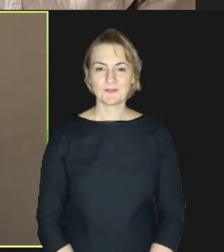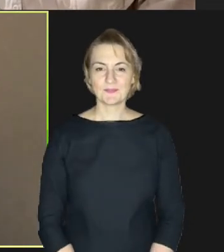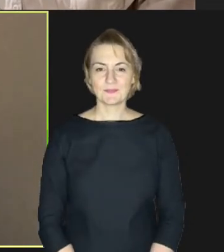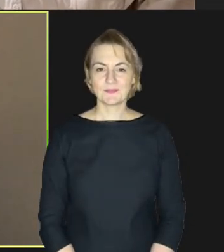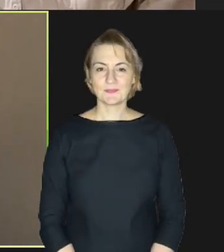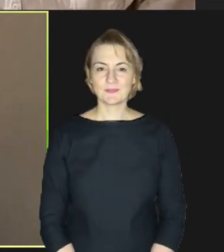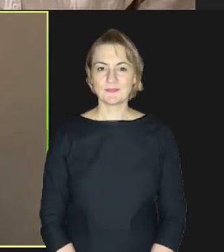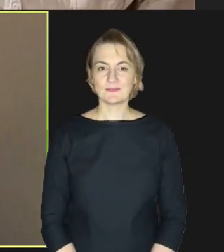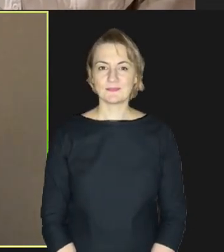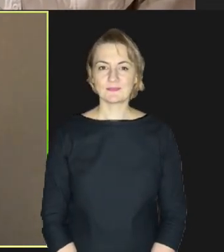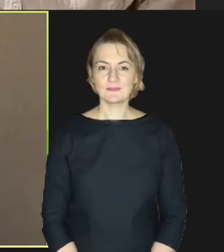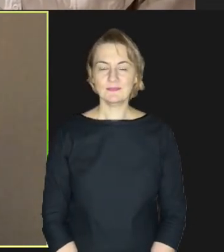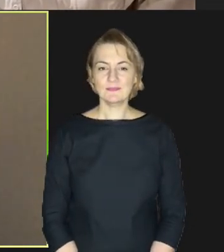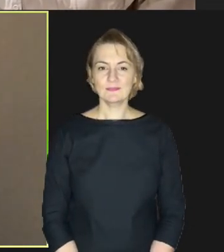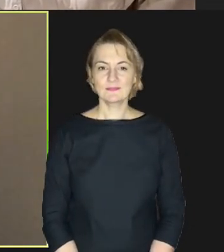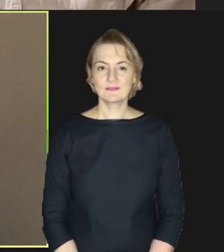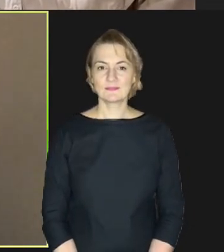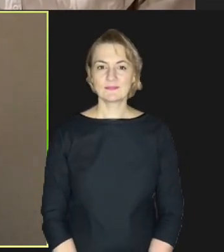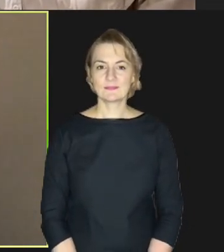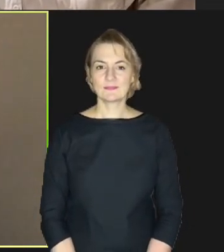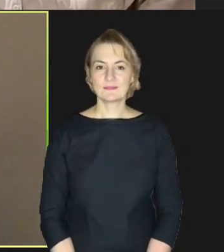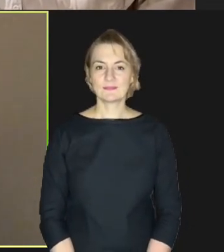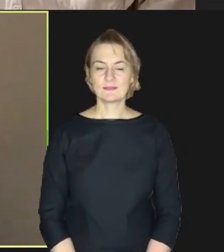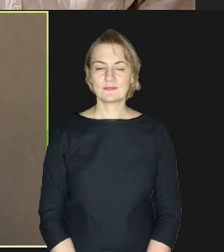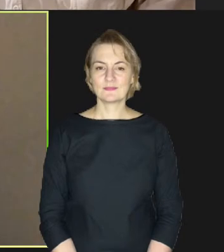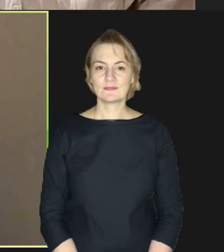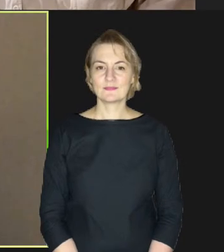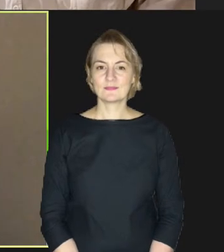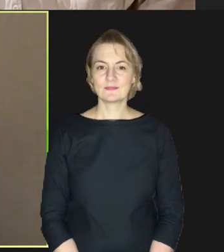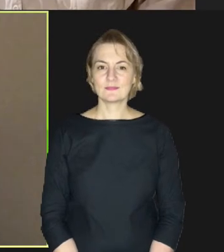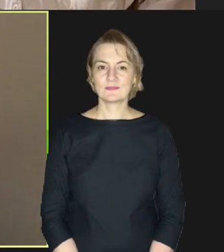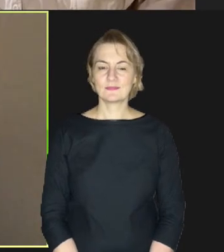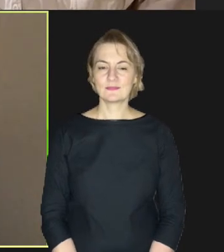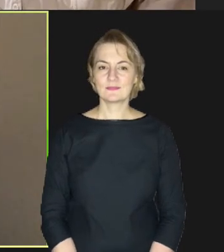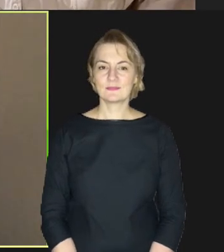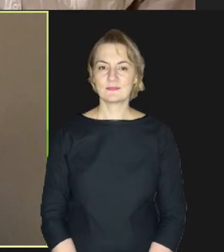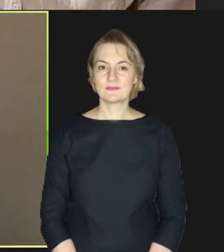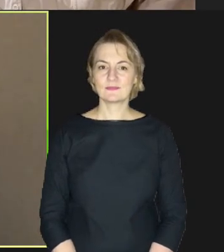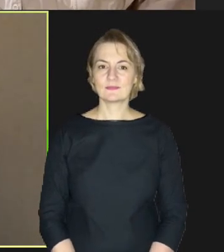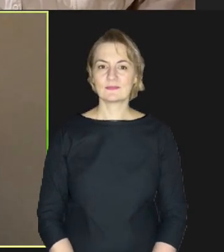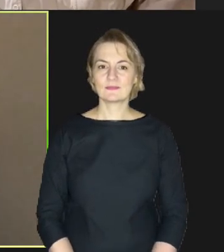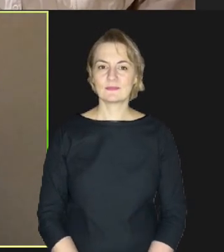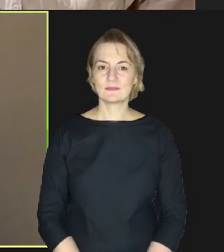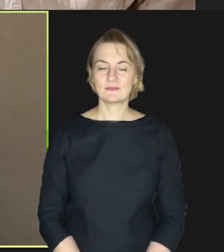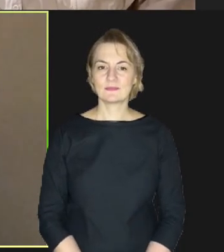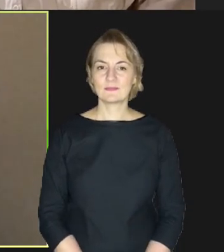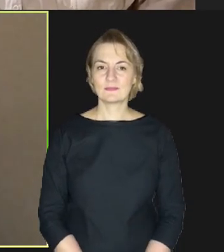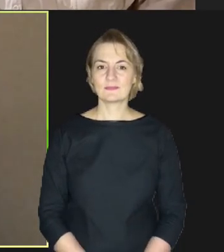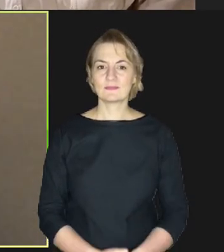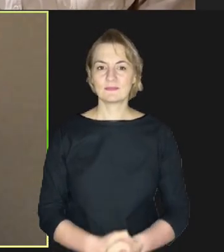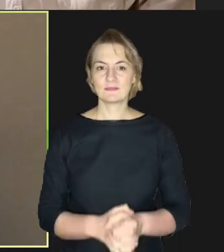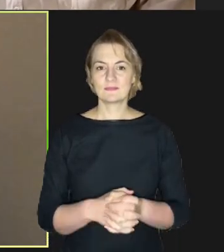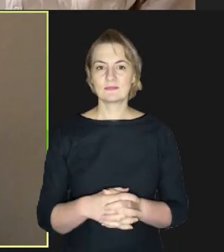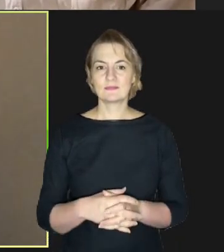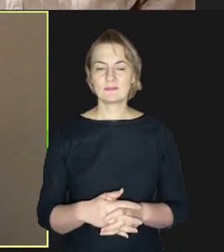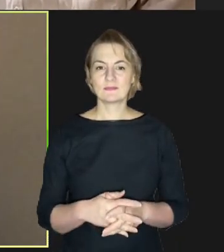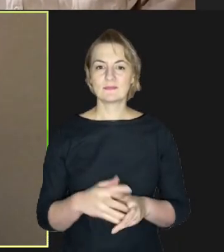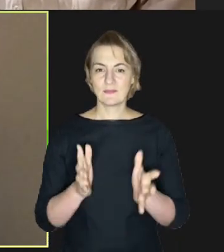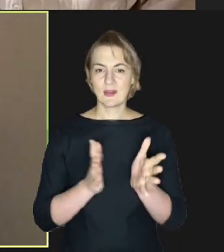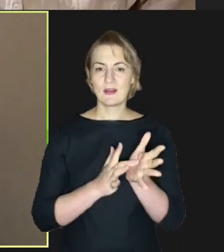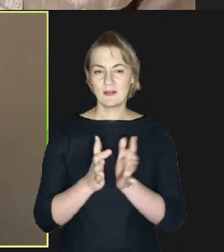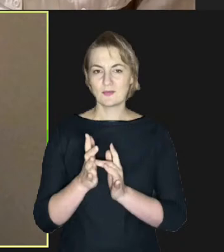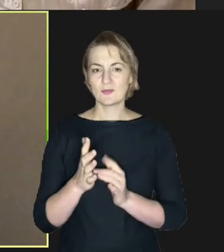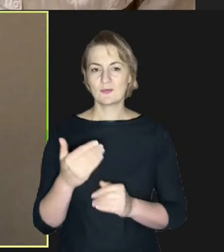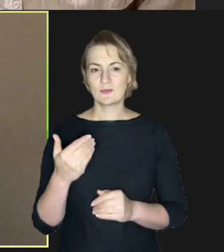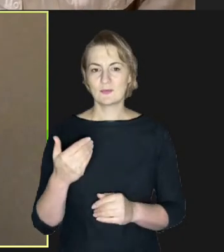Główny prorok, prawda, tej części świata, czyli Jezus Chrystus,